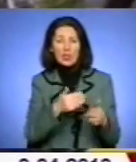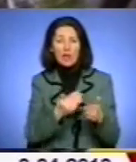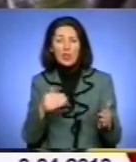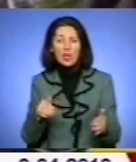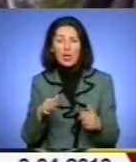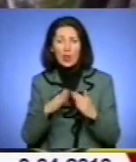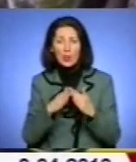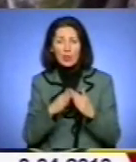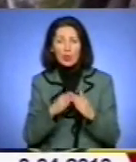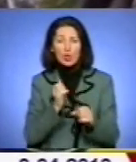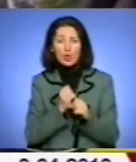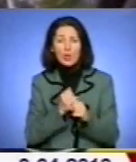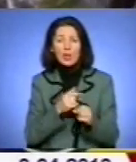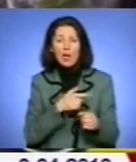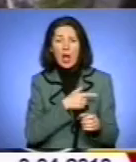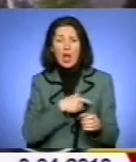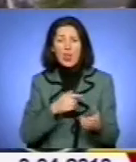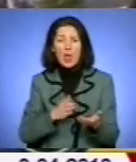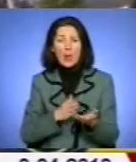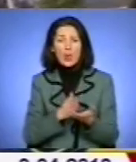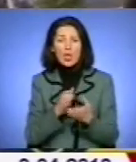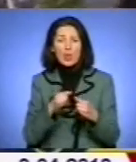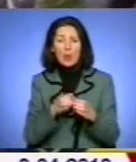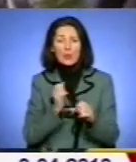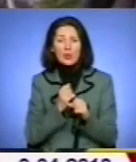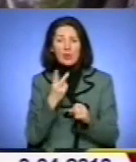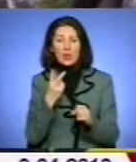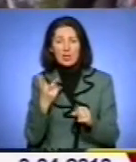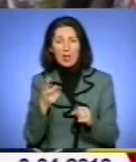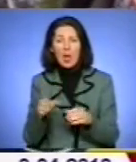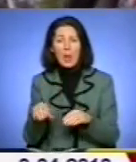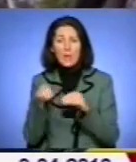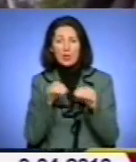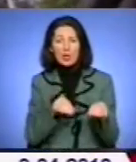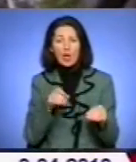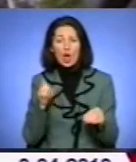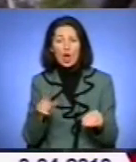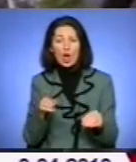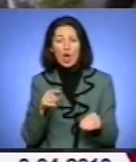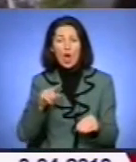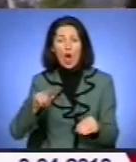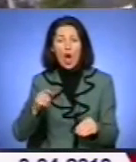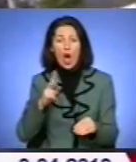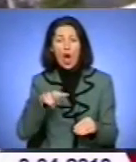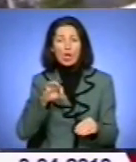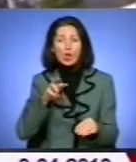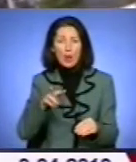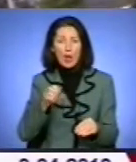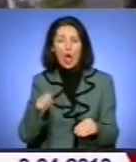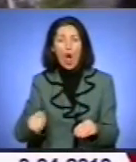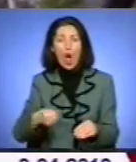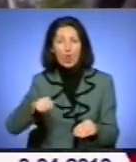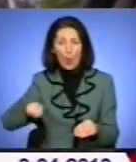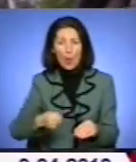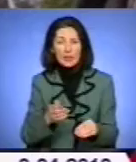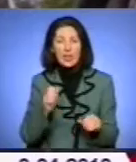депутатський корпус, зробити пару таких пересувних, 2-3 чоловіки з ломиками, з лопатами, де живуть пристарілі люди,